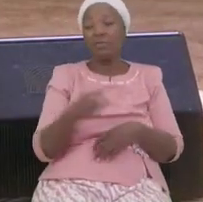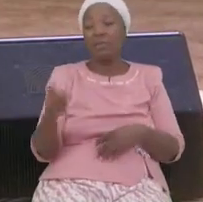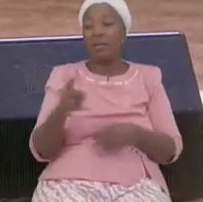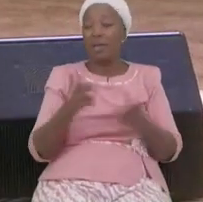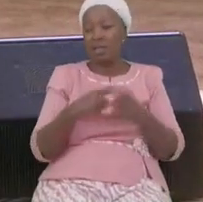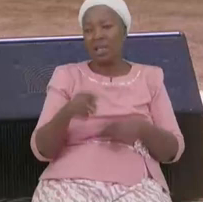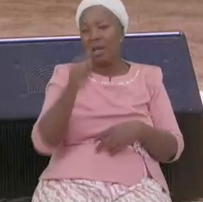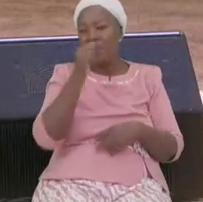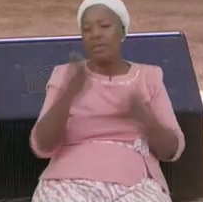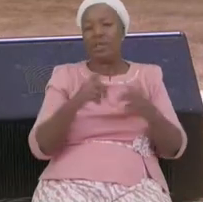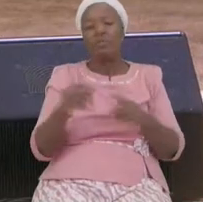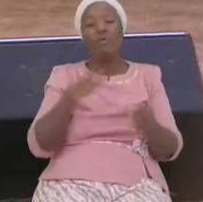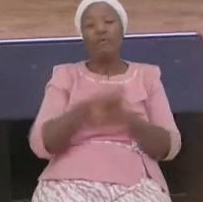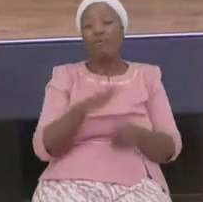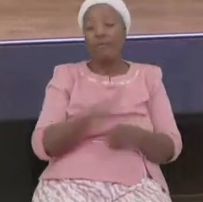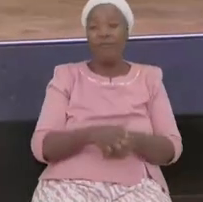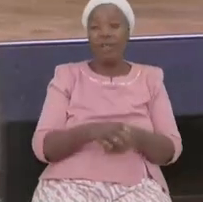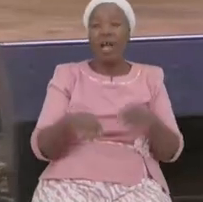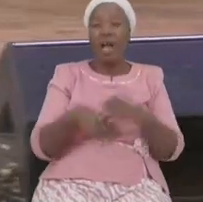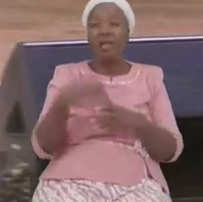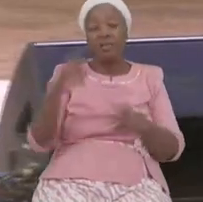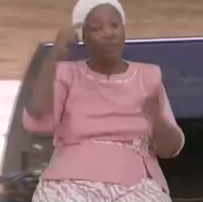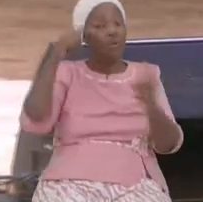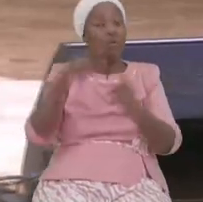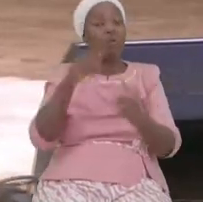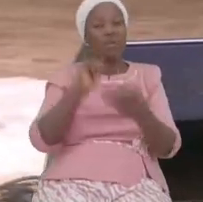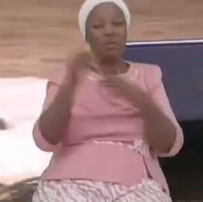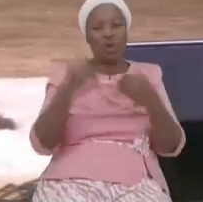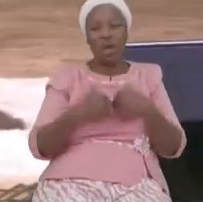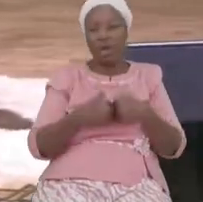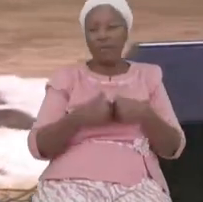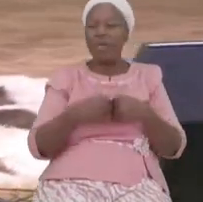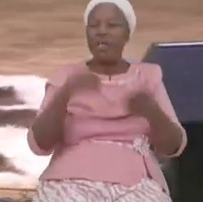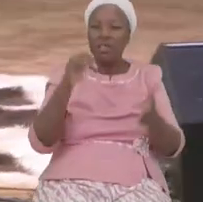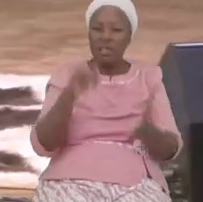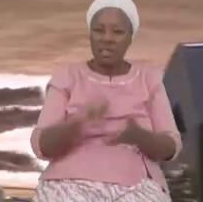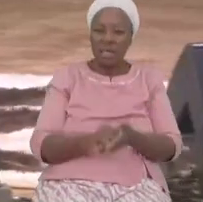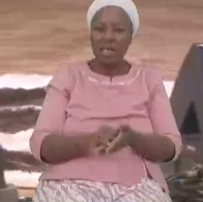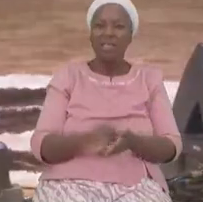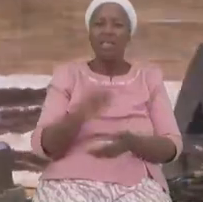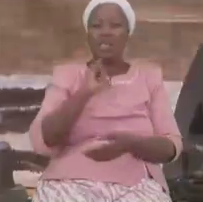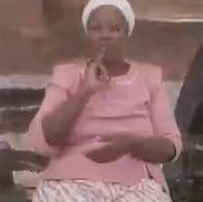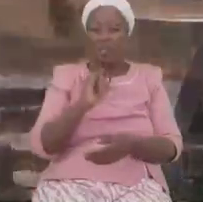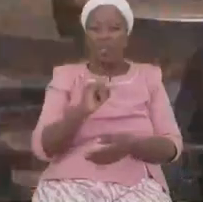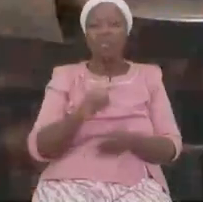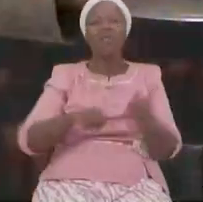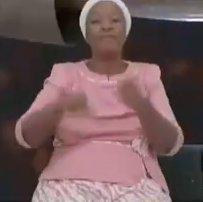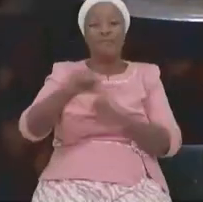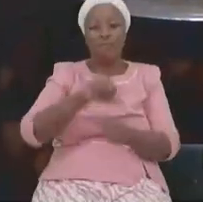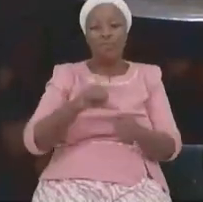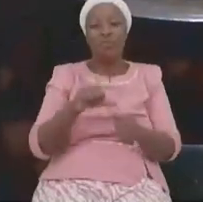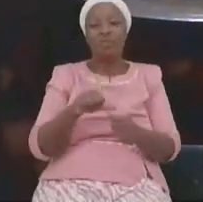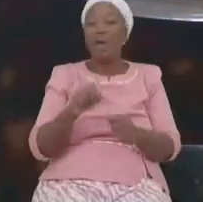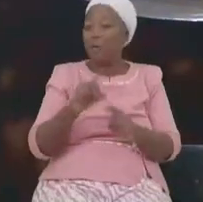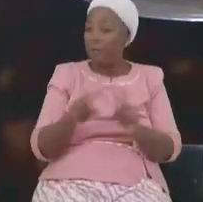pour accomplir une partie des objectifs que tu as. Ça, c'est la communion. Mais